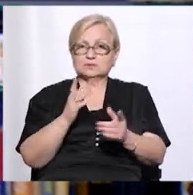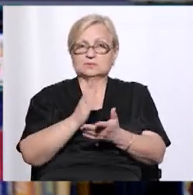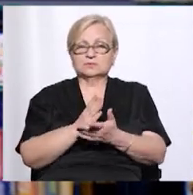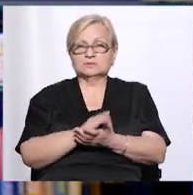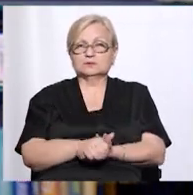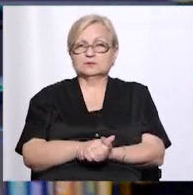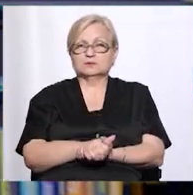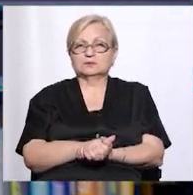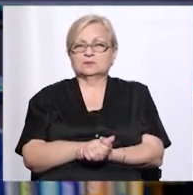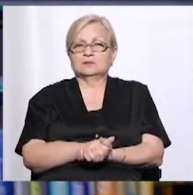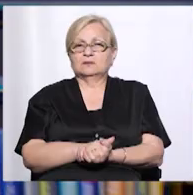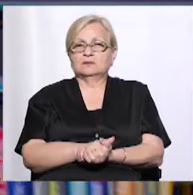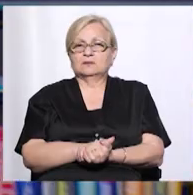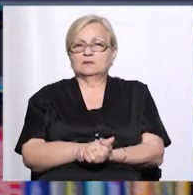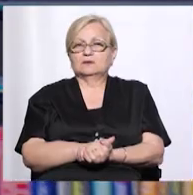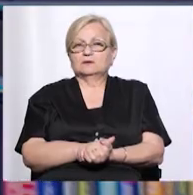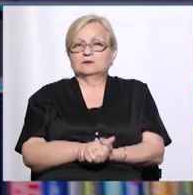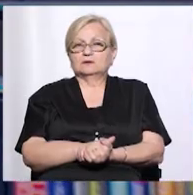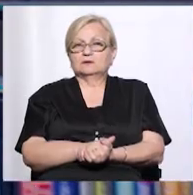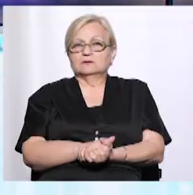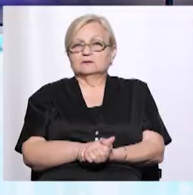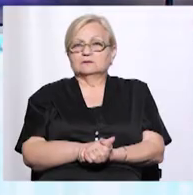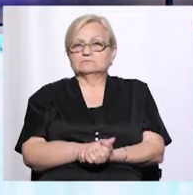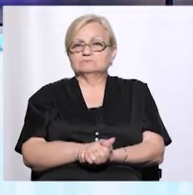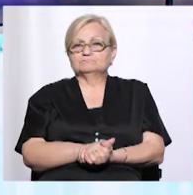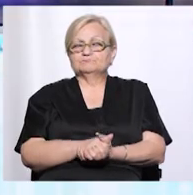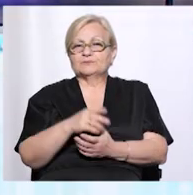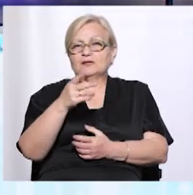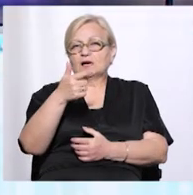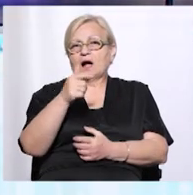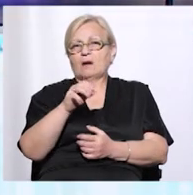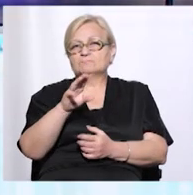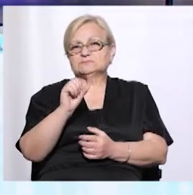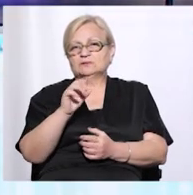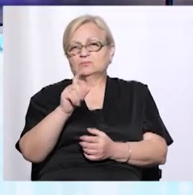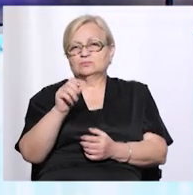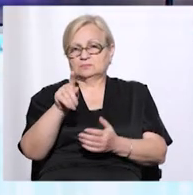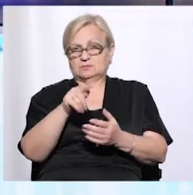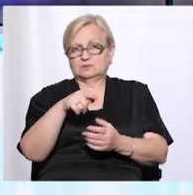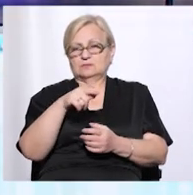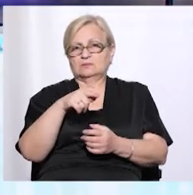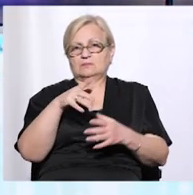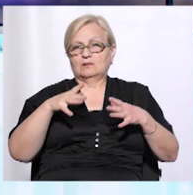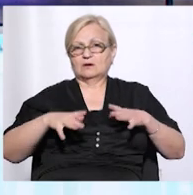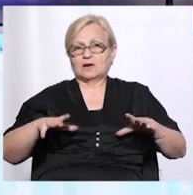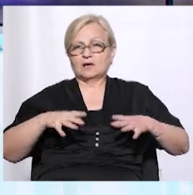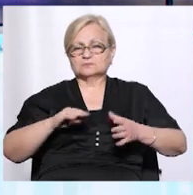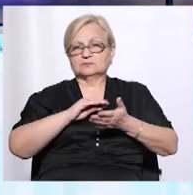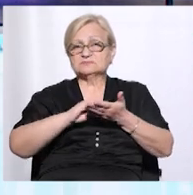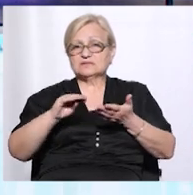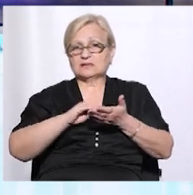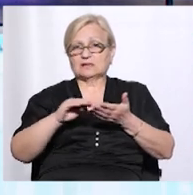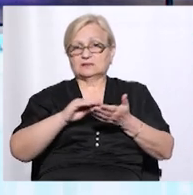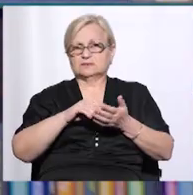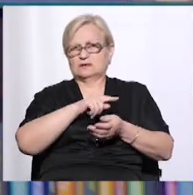უნდა დავასრულოთ რომანზე მსჯელობა. იცით, კონსტანტინე გამსახურდია შეიძლება ითქვას ქართველ მწერალთა